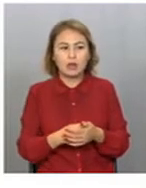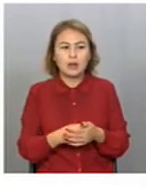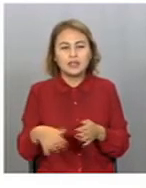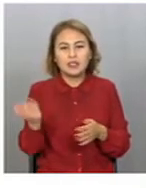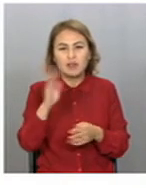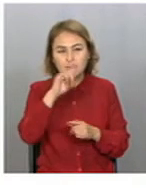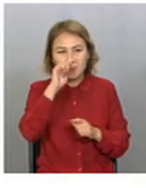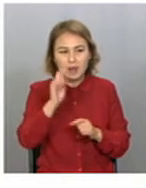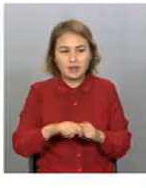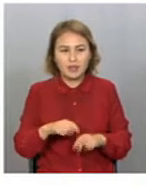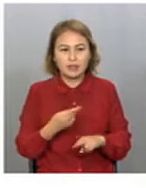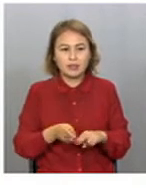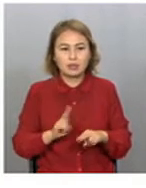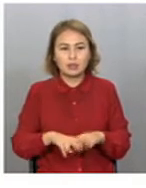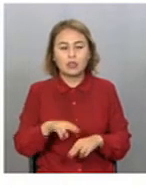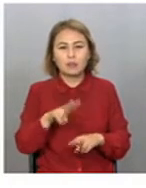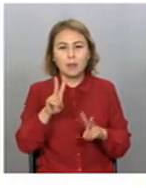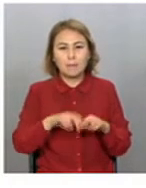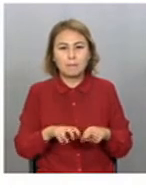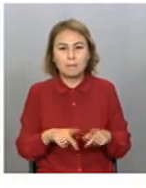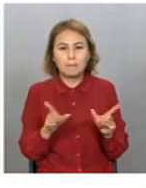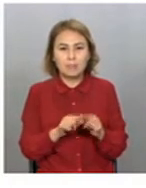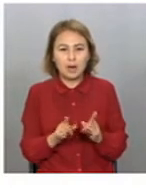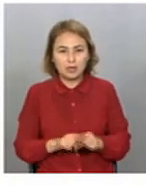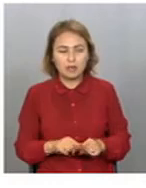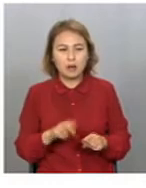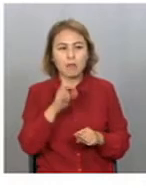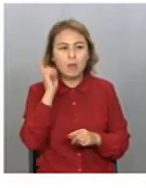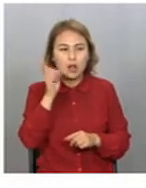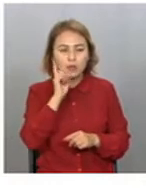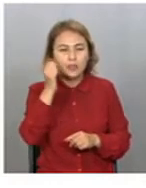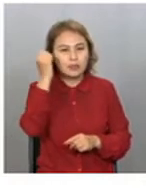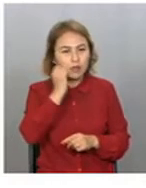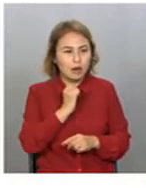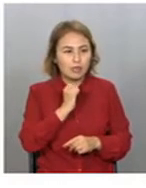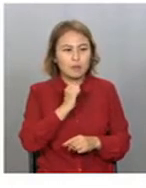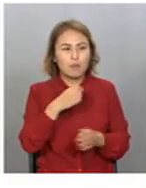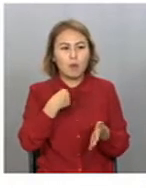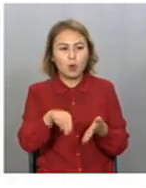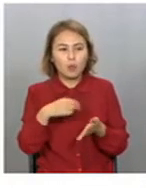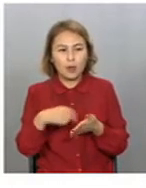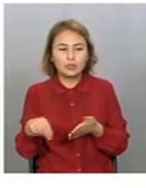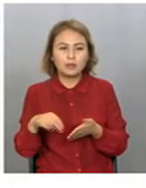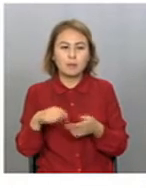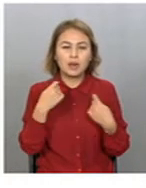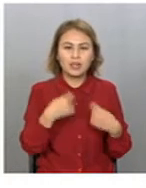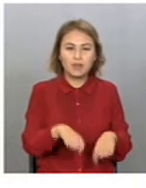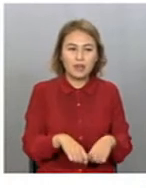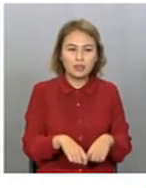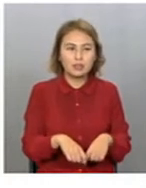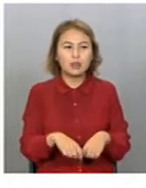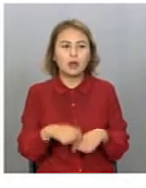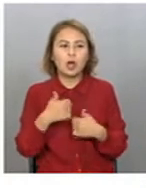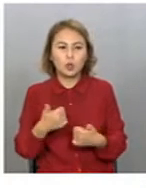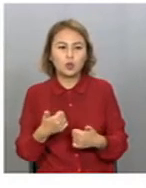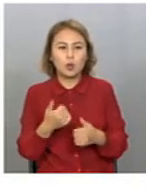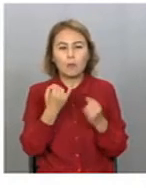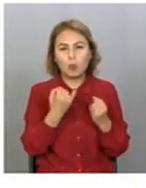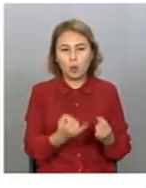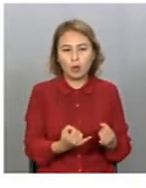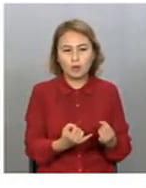проверим эти антонимические пары. «Молодой» – «старый», «покупать» – «продавать», «хорошо» –